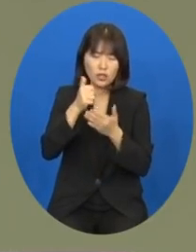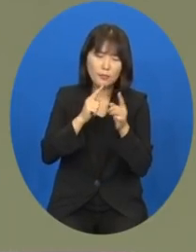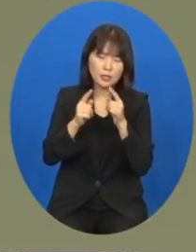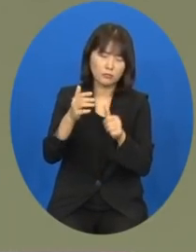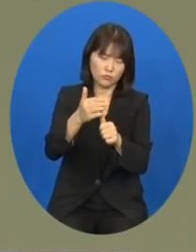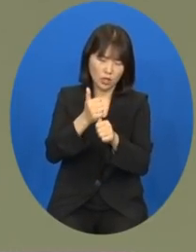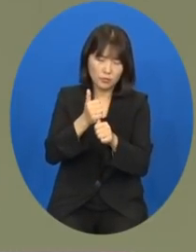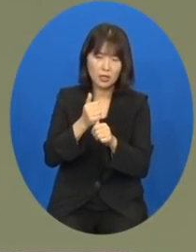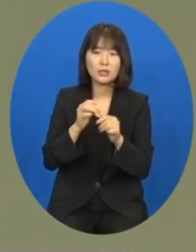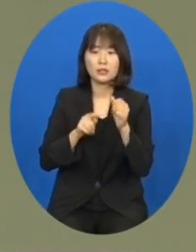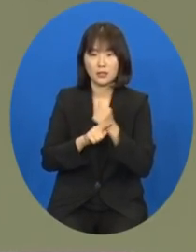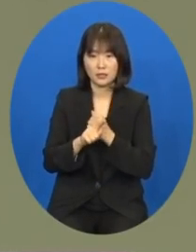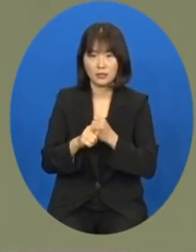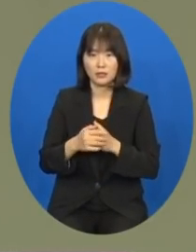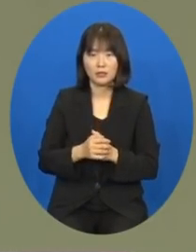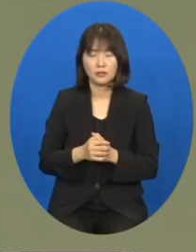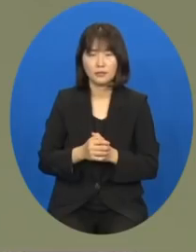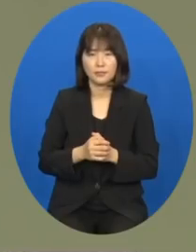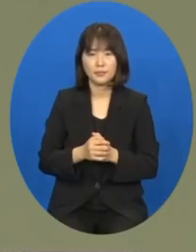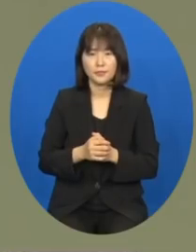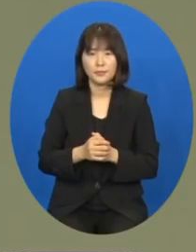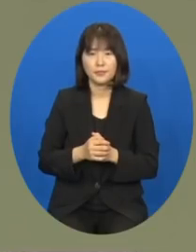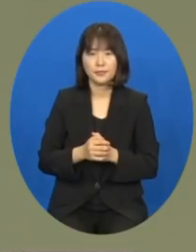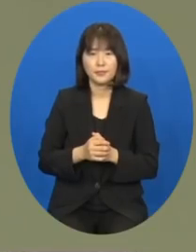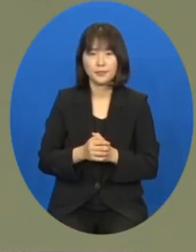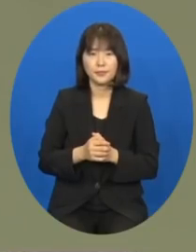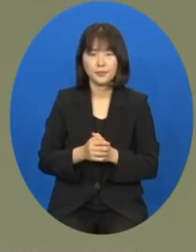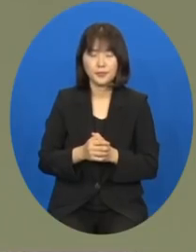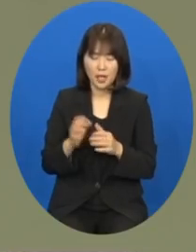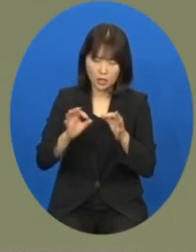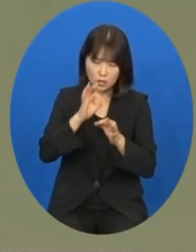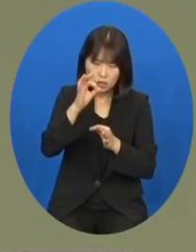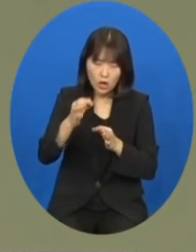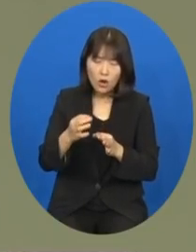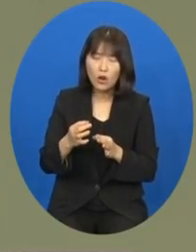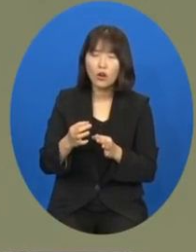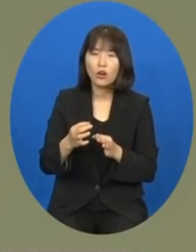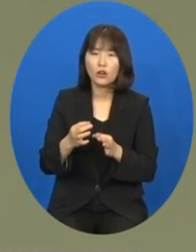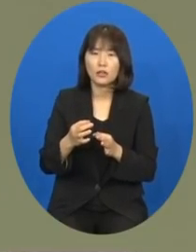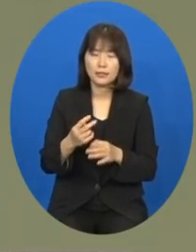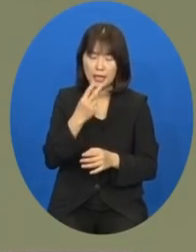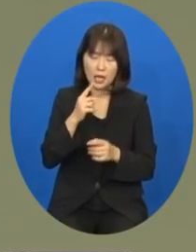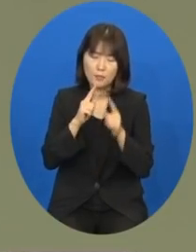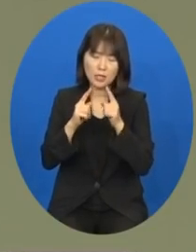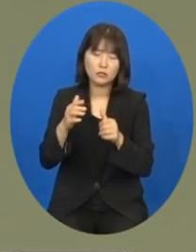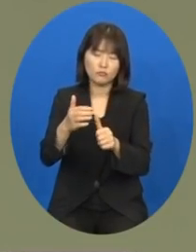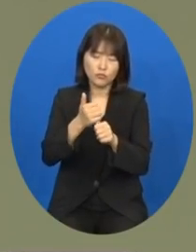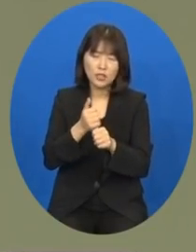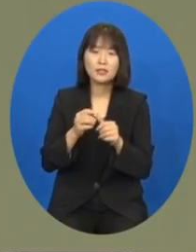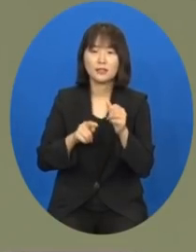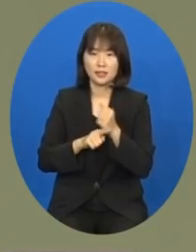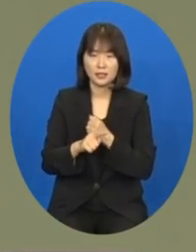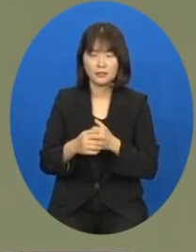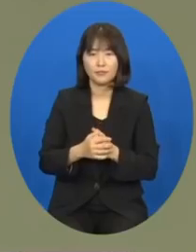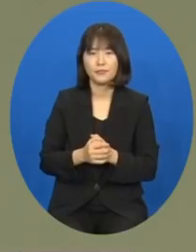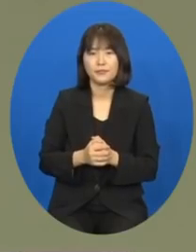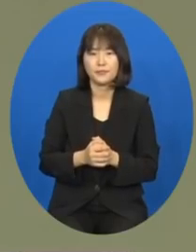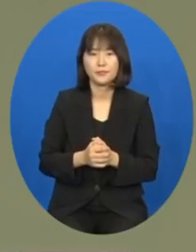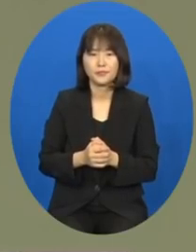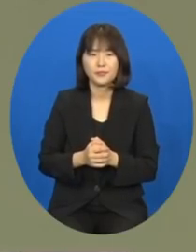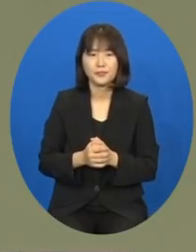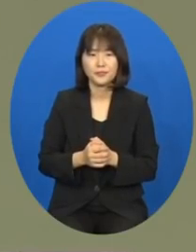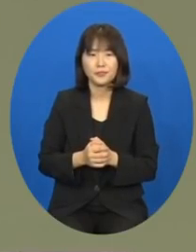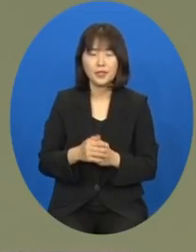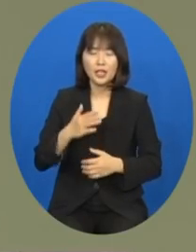아무것도 아니며 인정하는 것입니다 그러면서 영생의 말씀을 붙잡게 따는 거에요 시편 119편 시편 기자도 그런 얘길